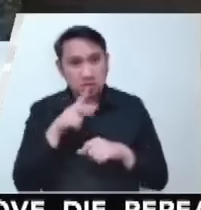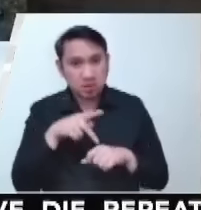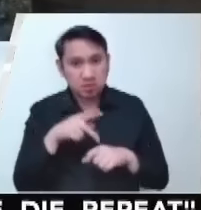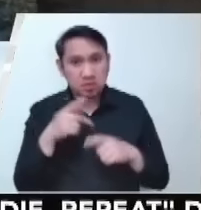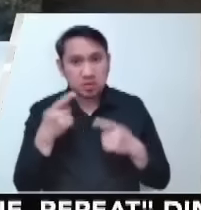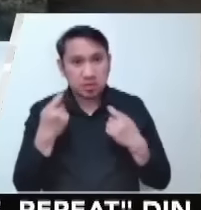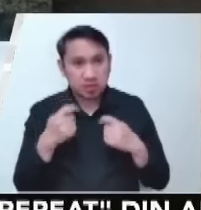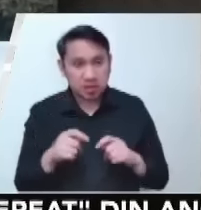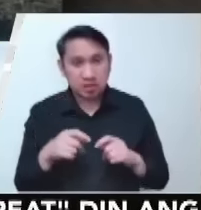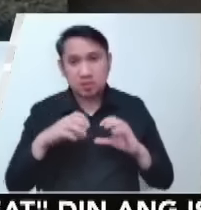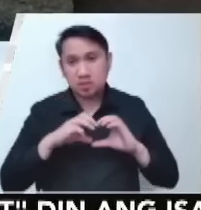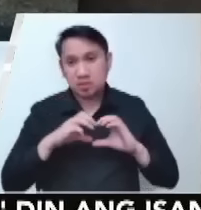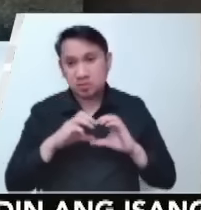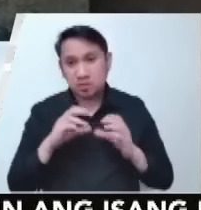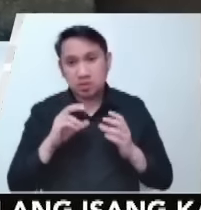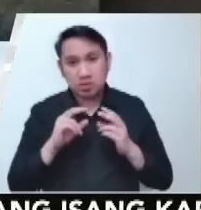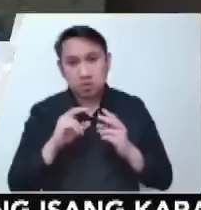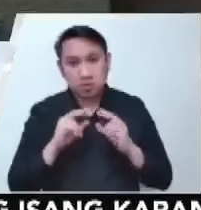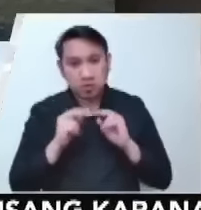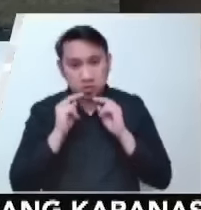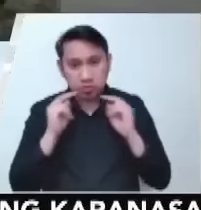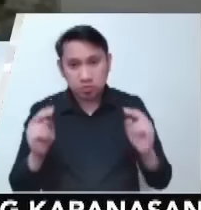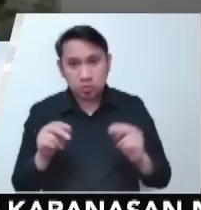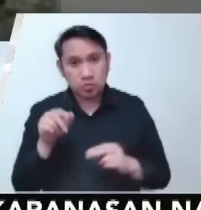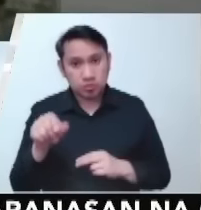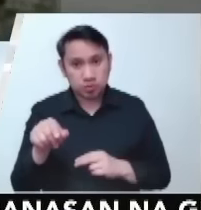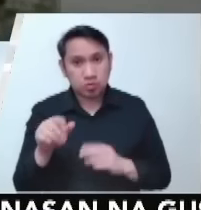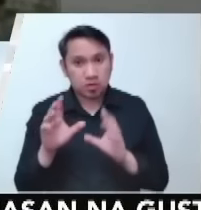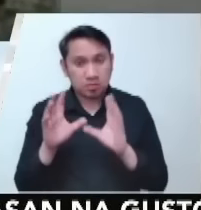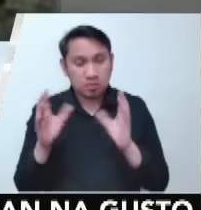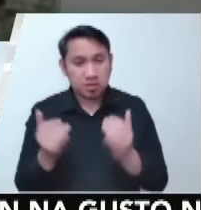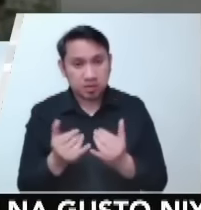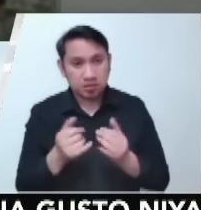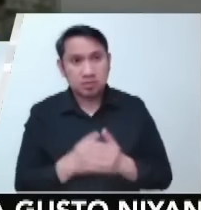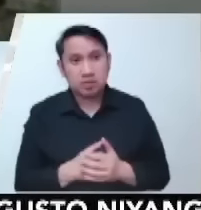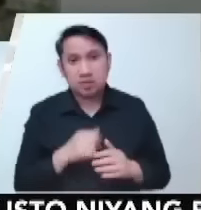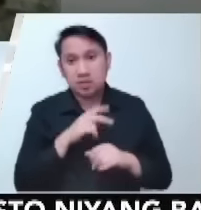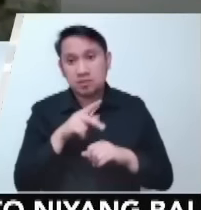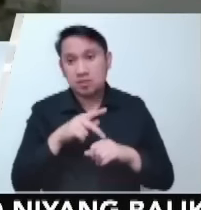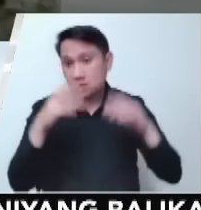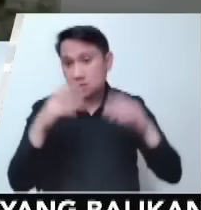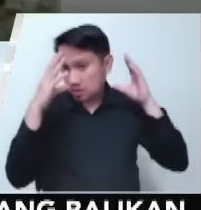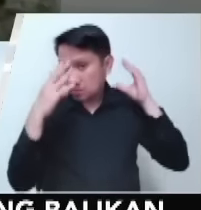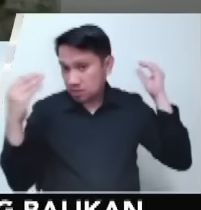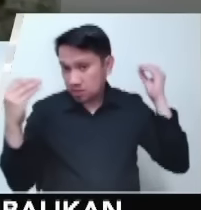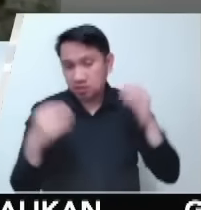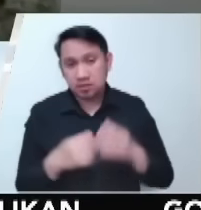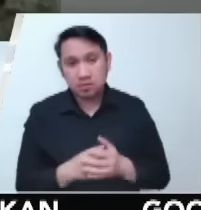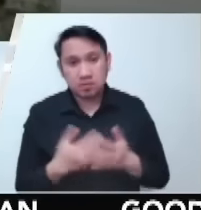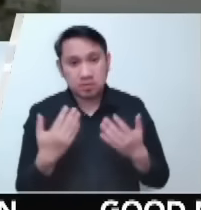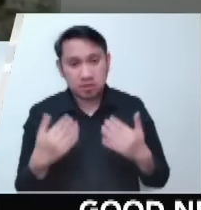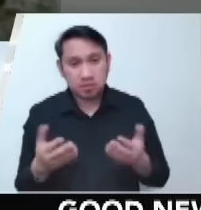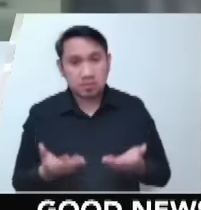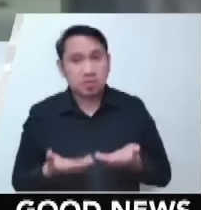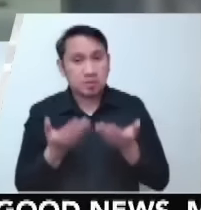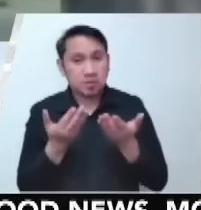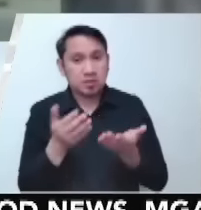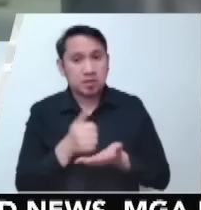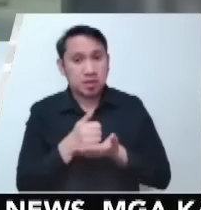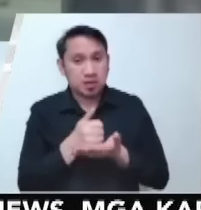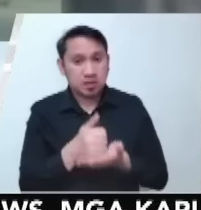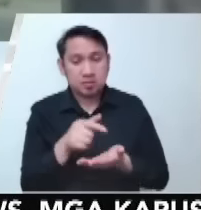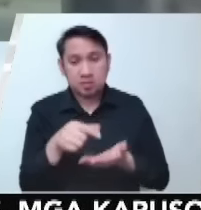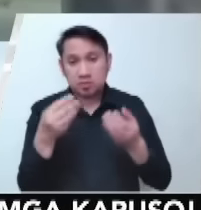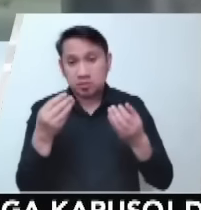GMA integrated news na makuha ang panig ng l ang Philippine Embassy sa New Zealand nakapaghatid na raw ng tulong sa ilang Pinoy na nawalan ng